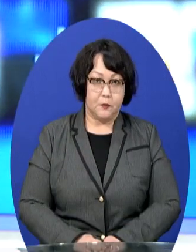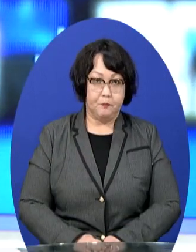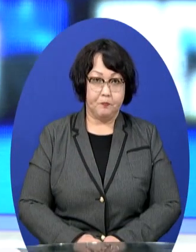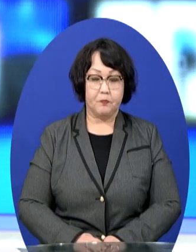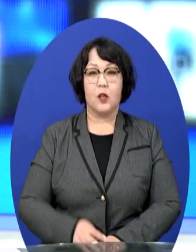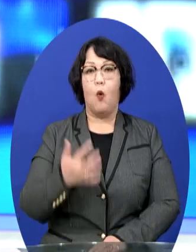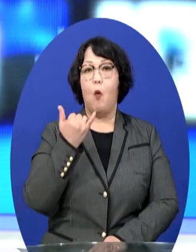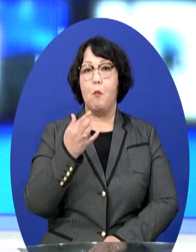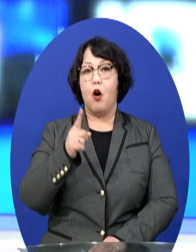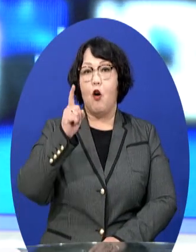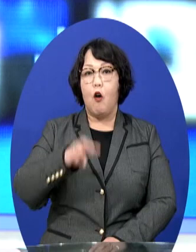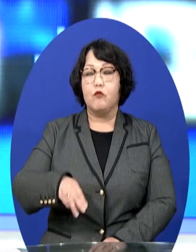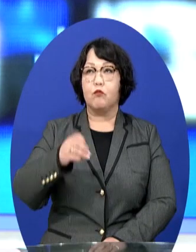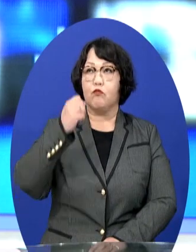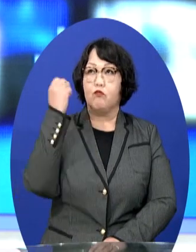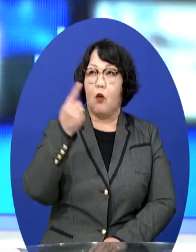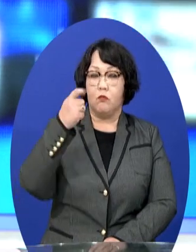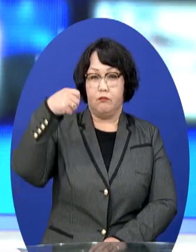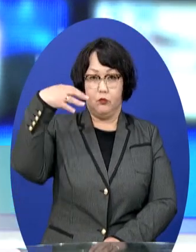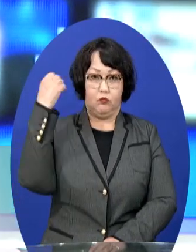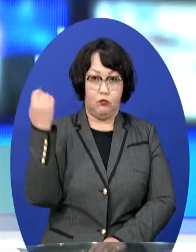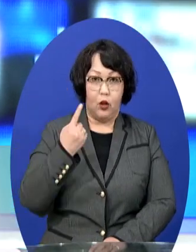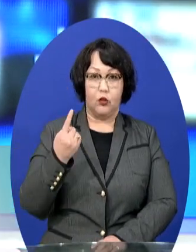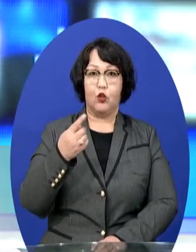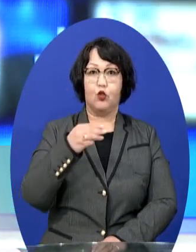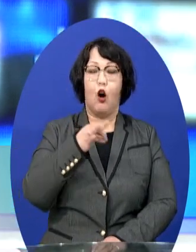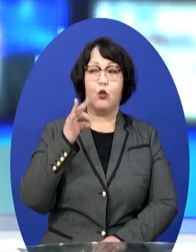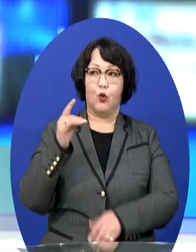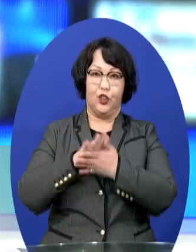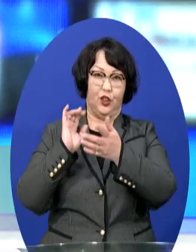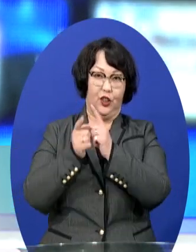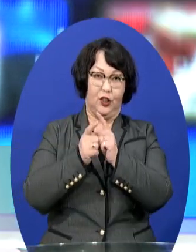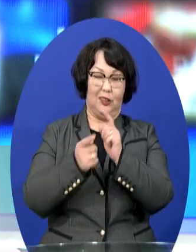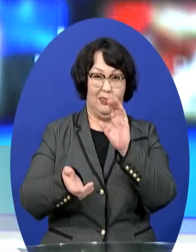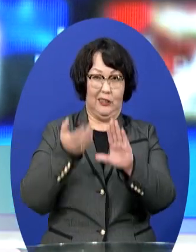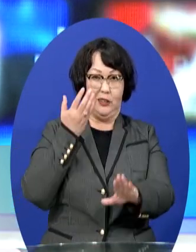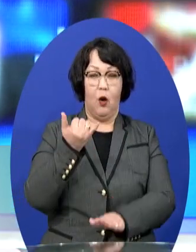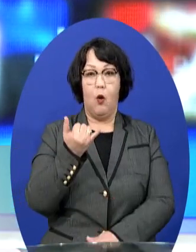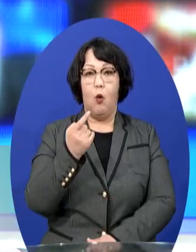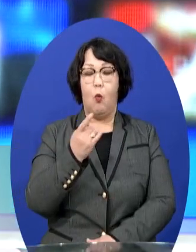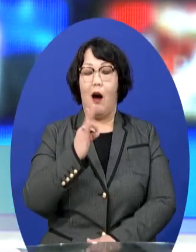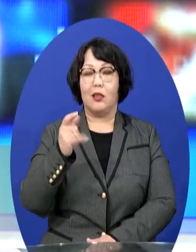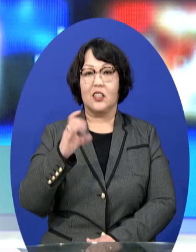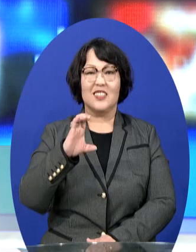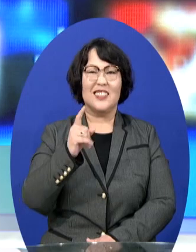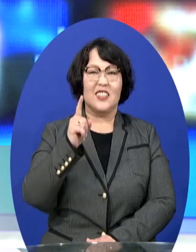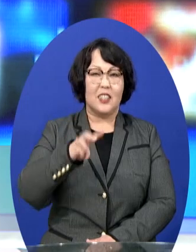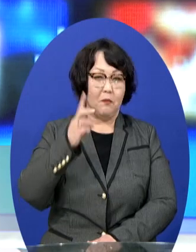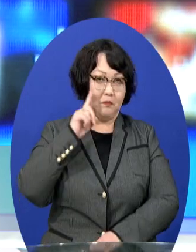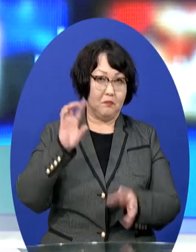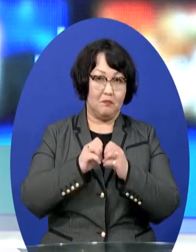Энэ онд нийслэлд цахилгааны тоолуур хэмжих хэрэгсэлийг шинчлэн ухаалаг системд нэвтрүүлэх ажлыг шат дараатай эхлүүлэхээр боллоо. Энэ ажлын эхлэл